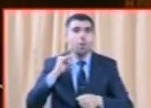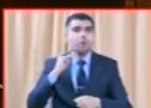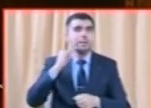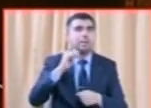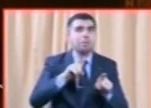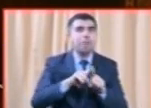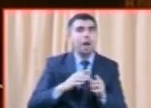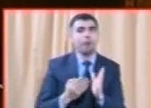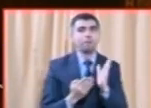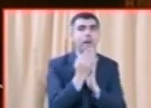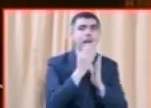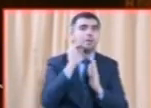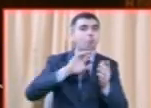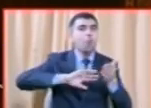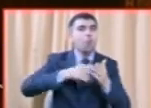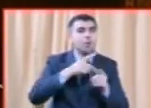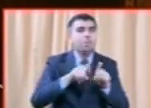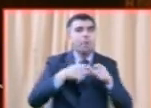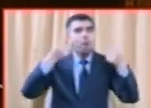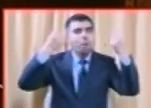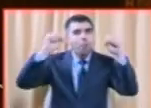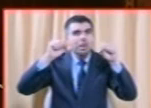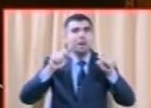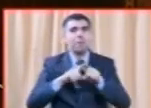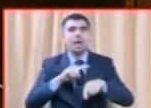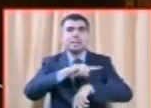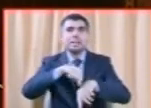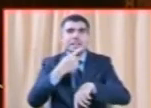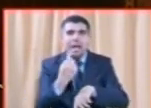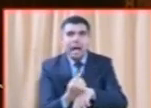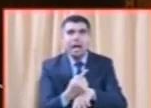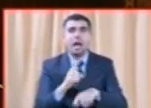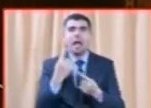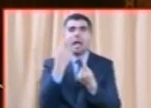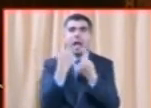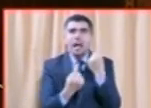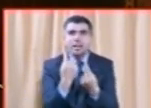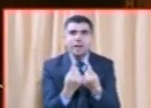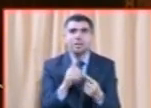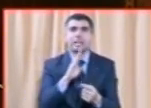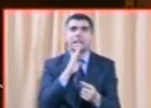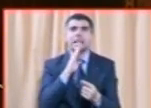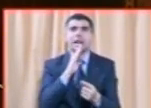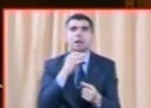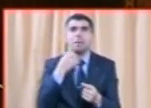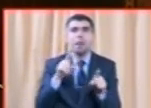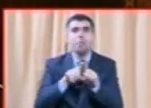للياقة. والحمد لله غتبقى بعض الوقفات اللي هي عبارة عن ساعة بين الساعة 11 والثانية